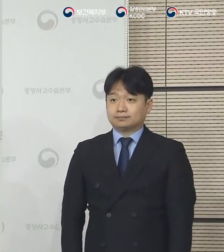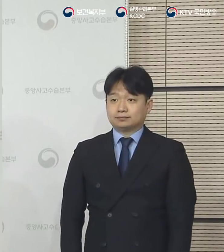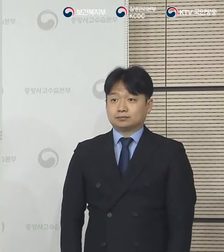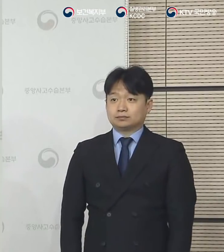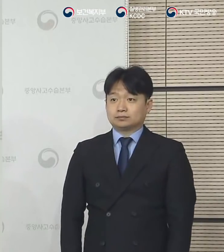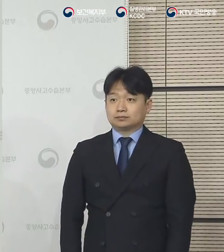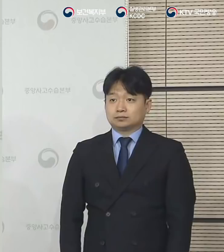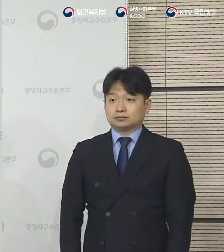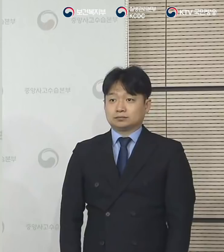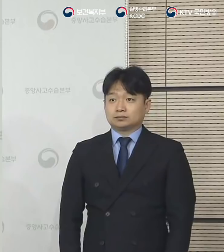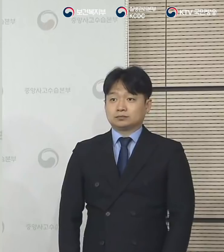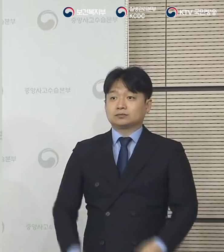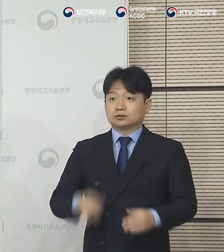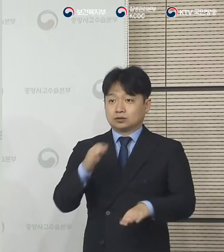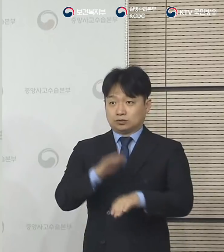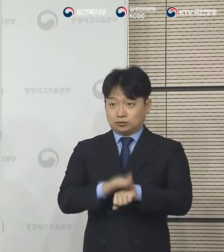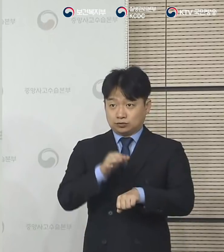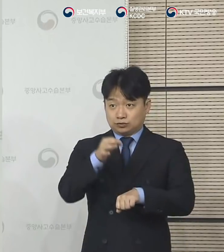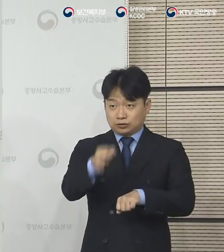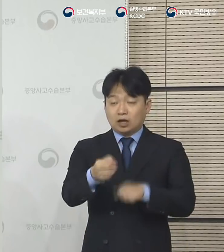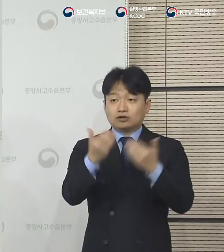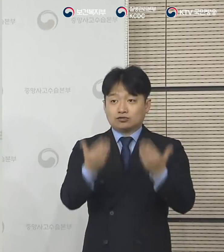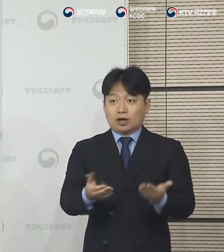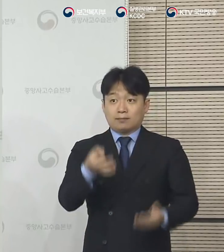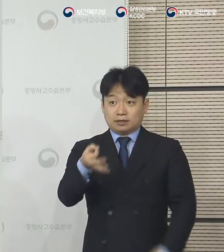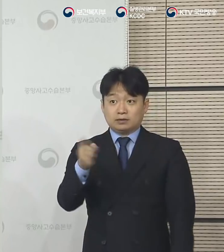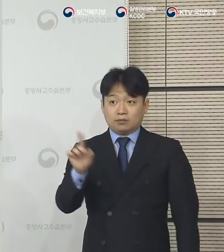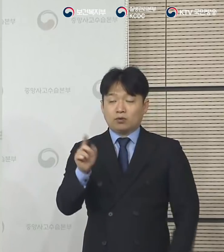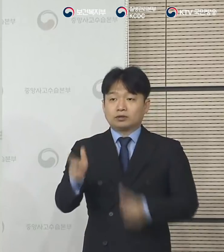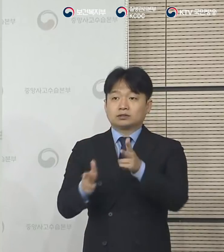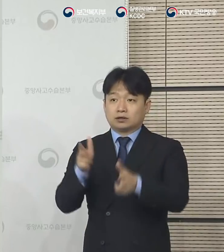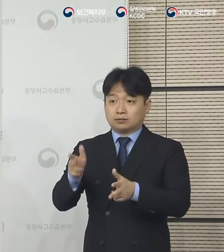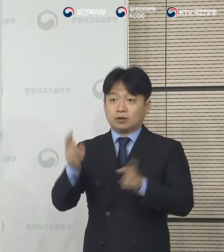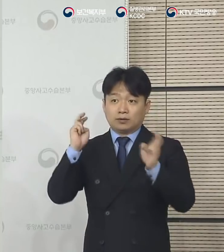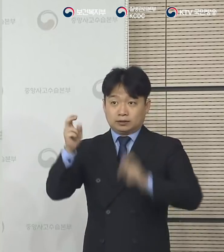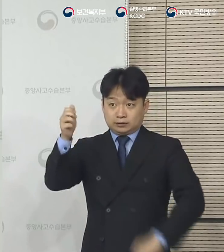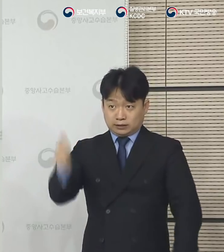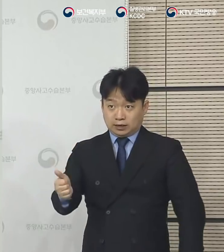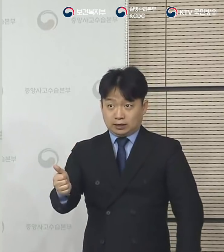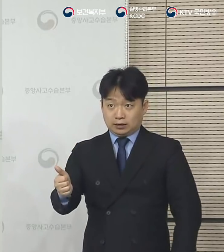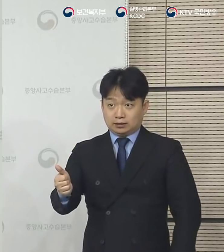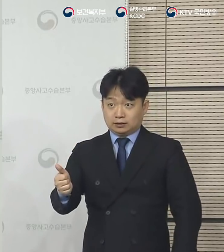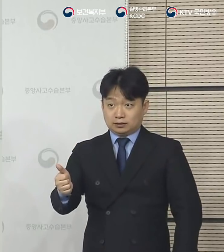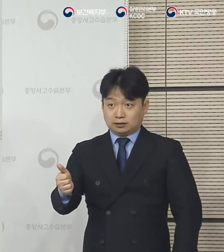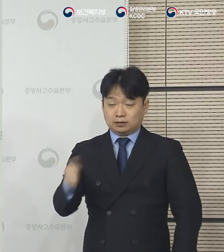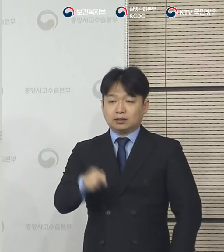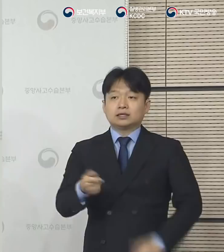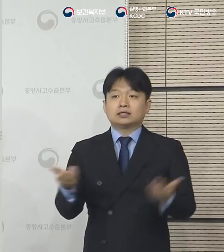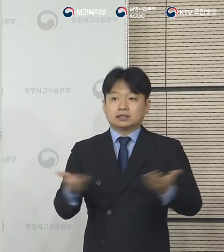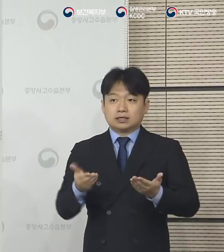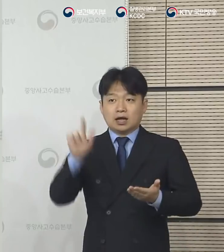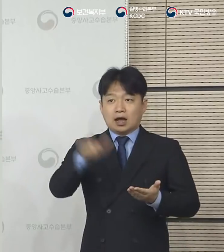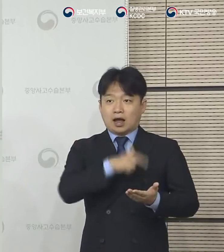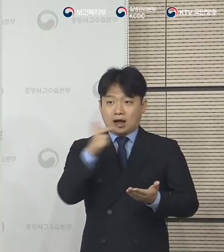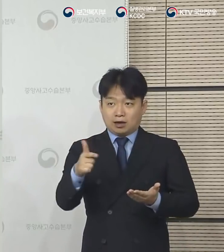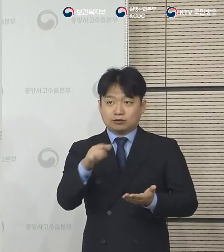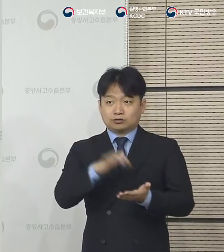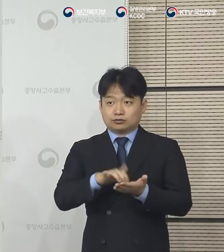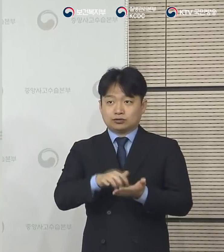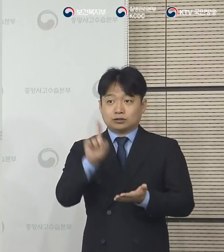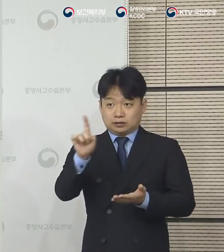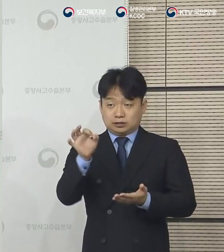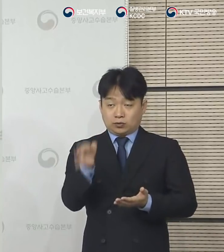유급휴가비는 사업주에게 입원 또는 격리된 근로자의 임금 1급을 기준으로 해서